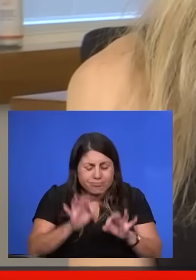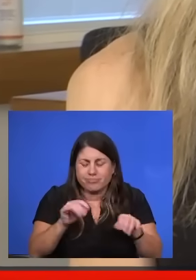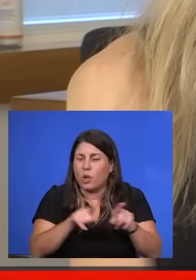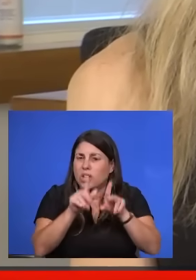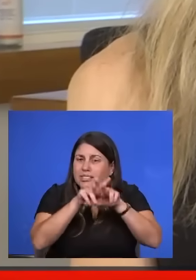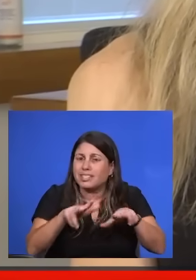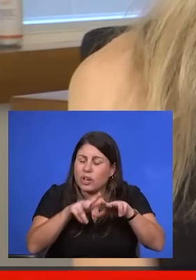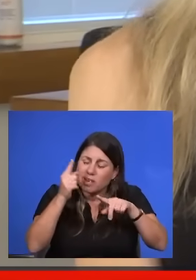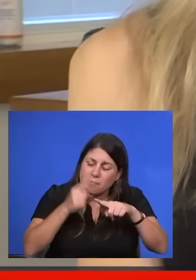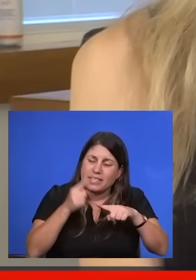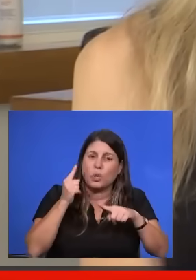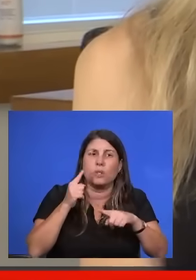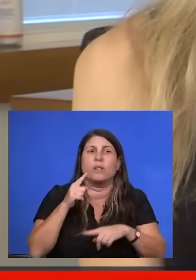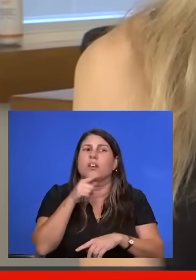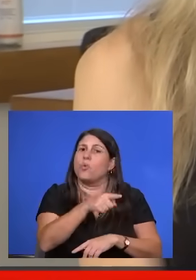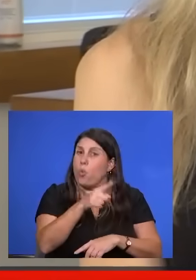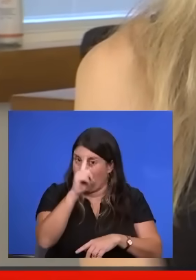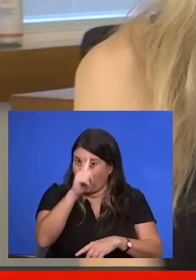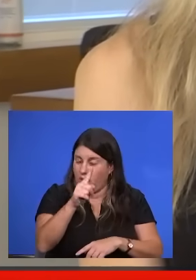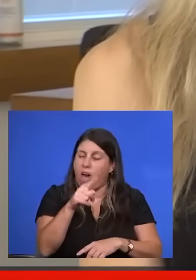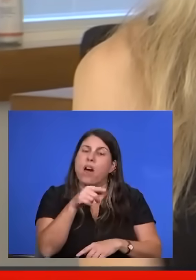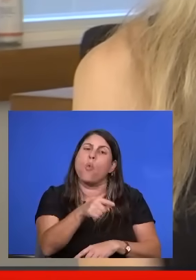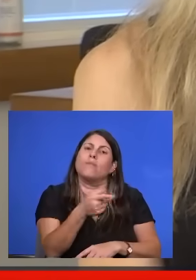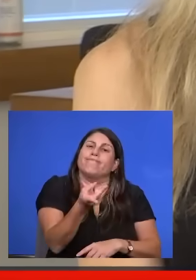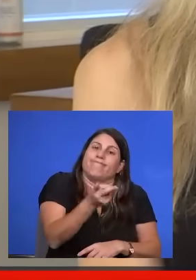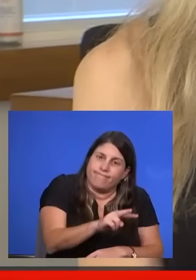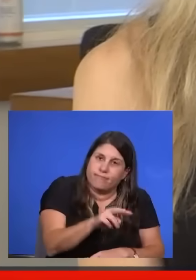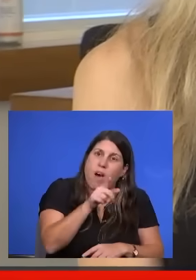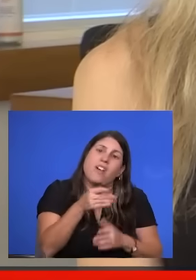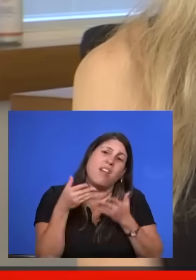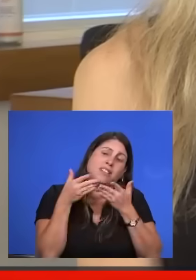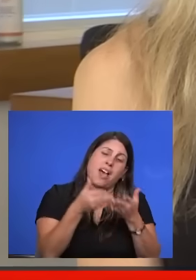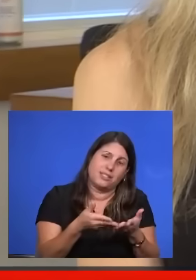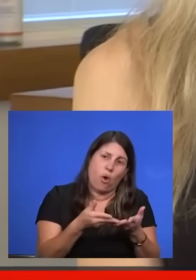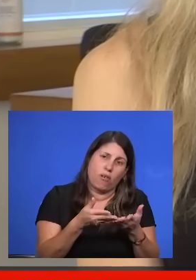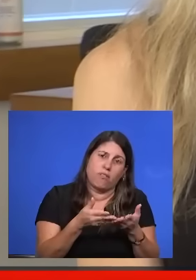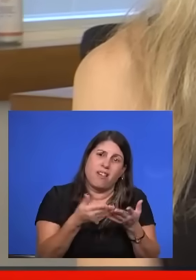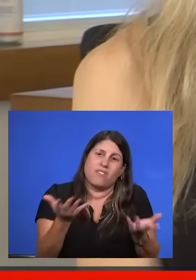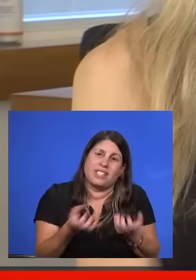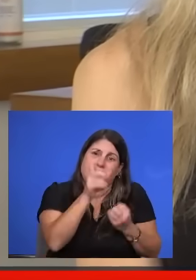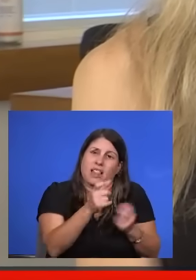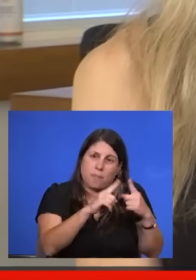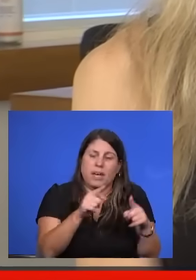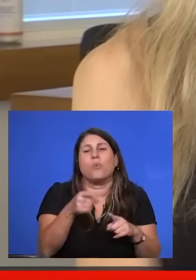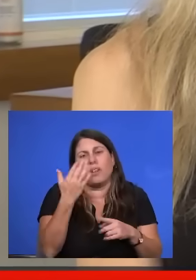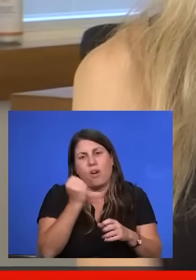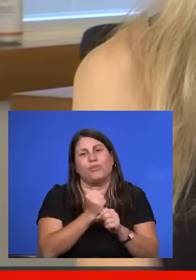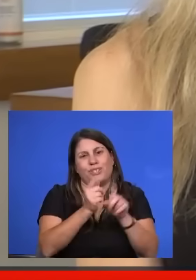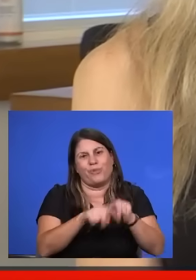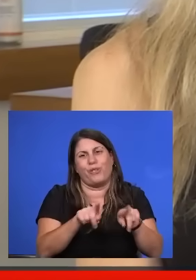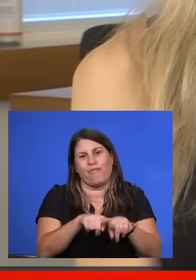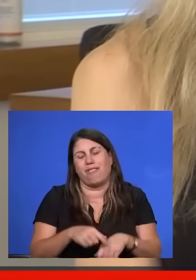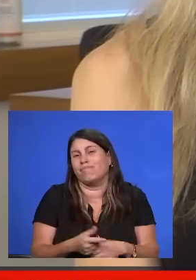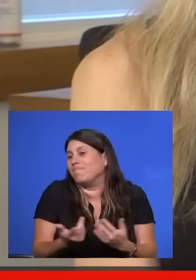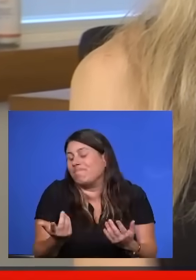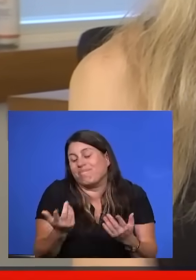הוא היה יודע שהוא יקריב את חייו, אבל הוא יעזור ויציל מישהו אחר, הוא היה עושה את אותו דבר. אין שום ספק, אבל אני יכול להגיד את